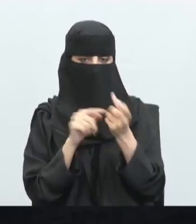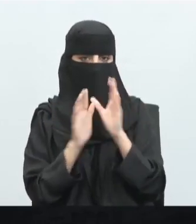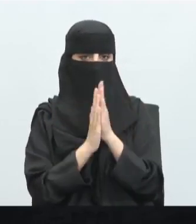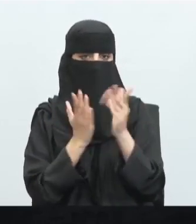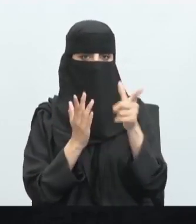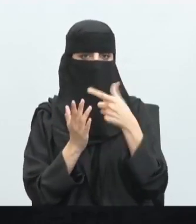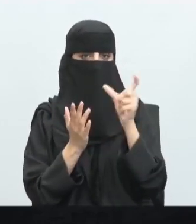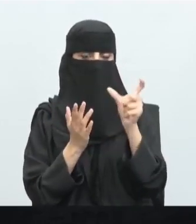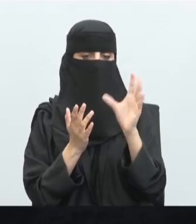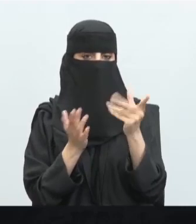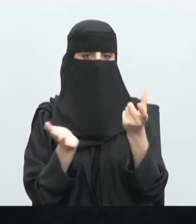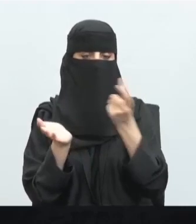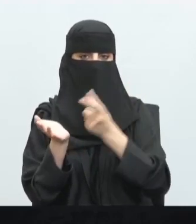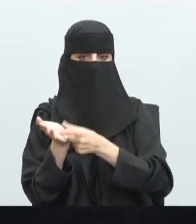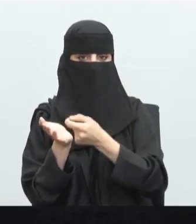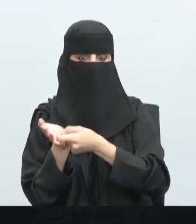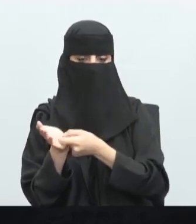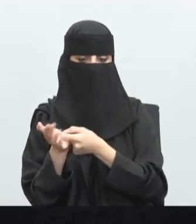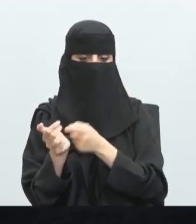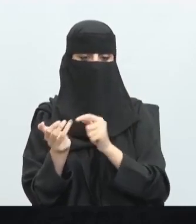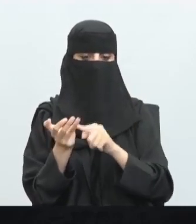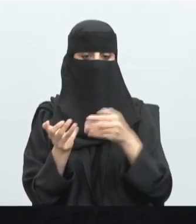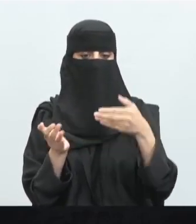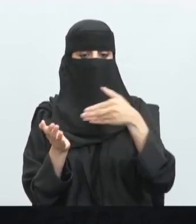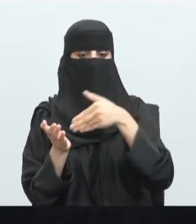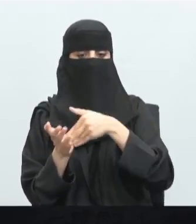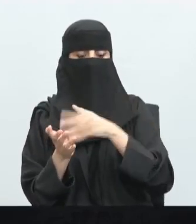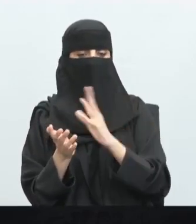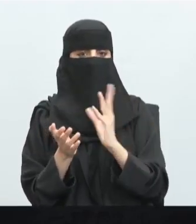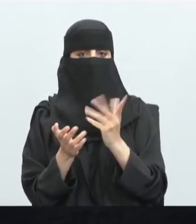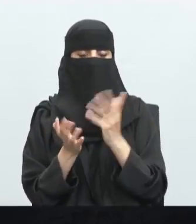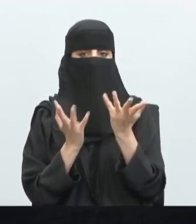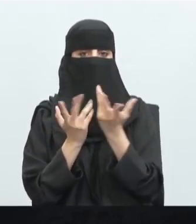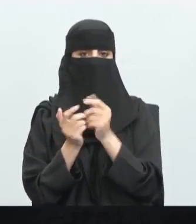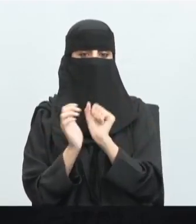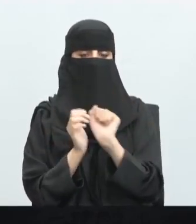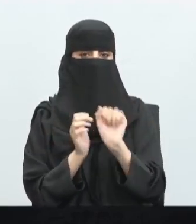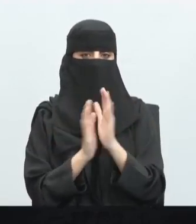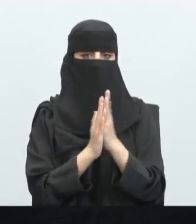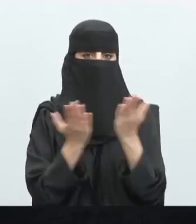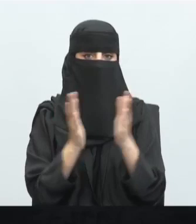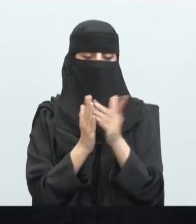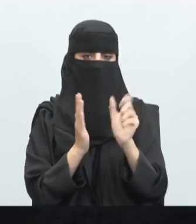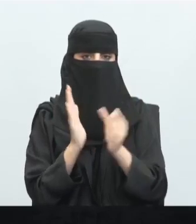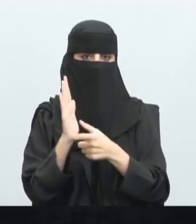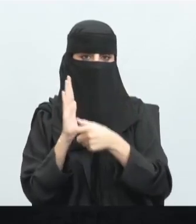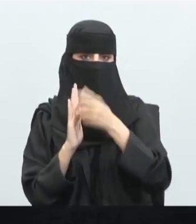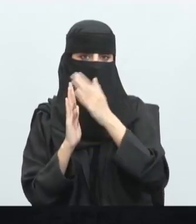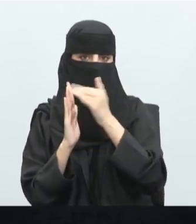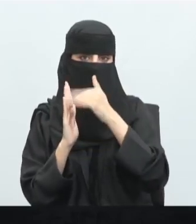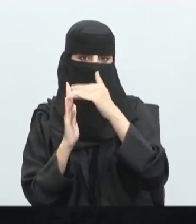سوف اكتب رقم العدد ايضا استطيع ان اضع تاريخ العدد بجانب